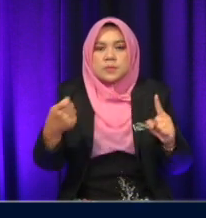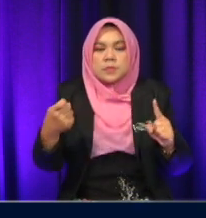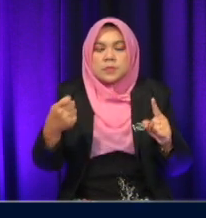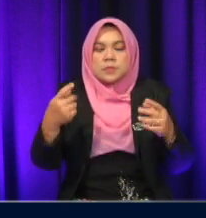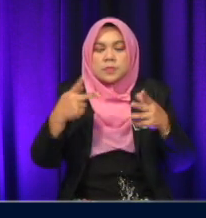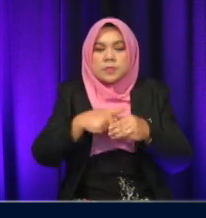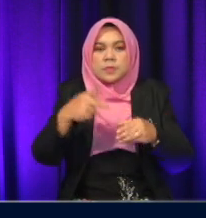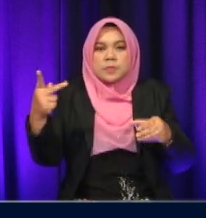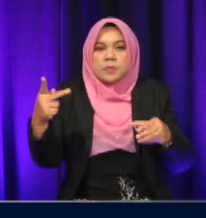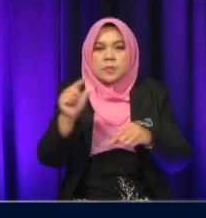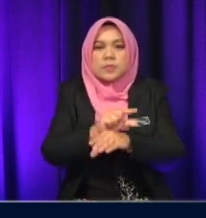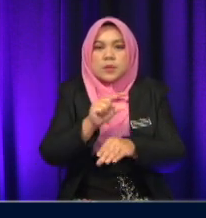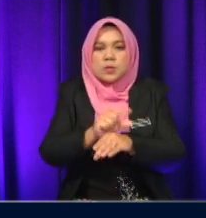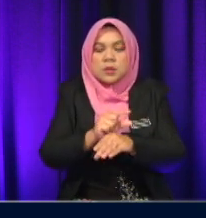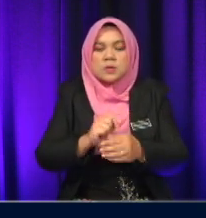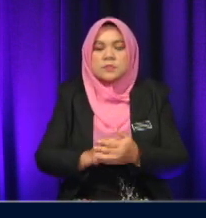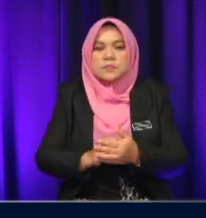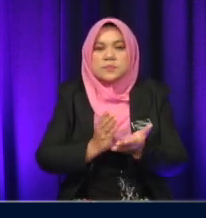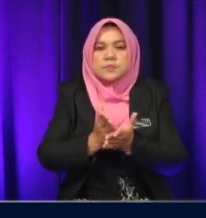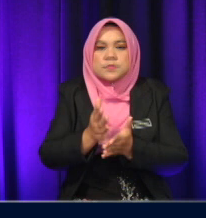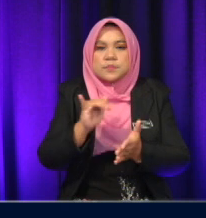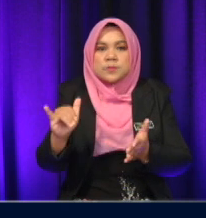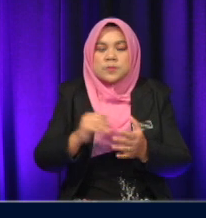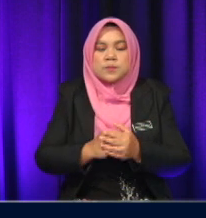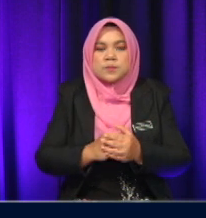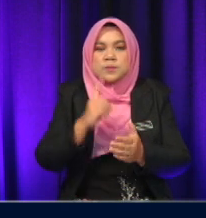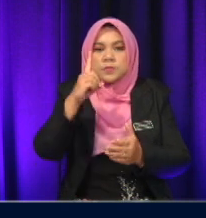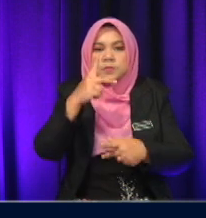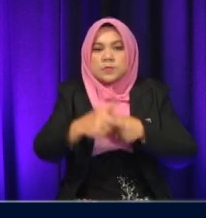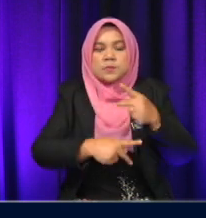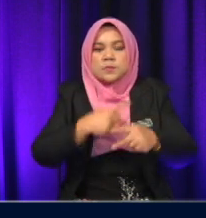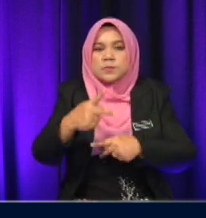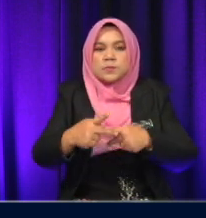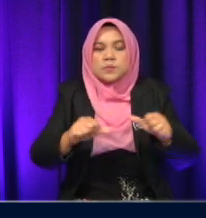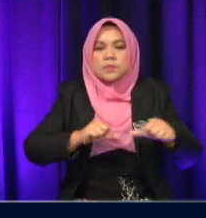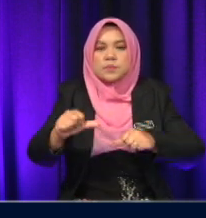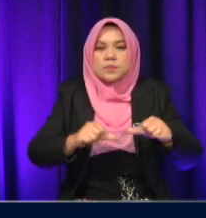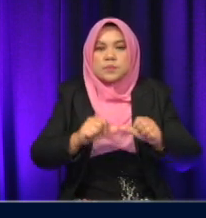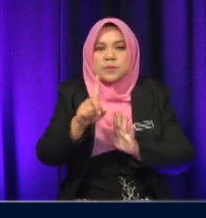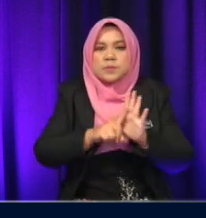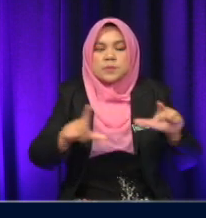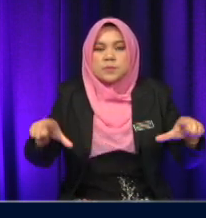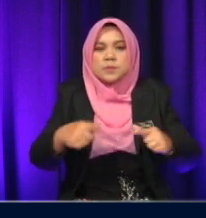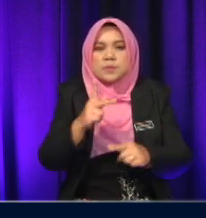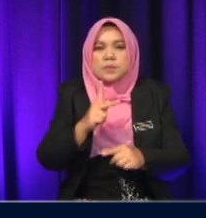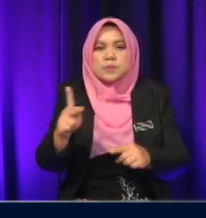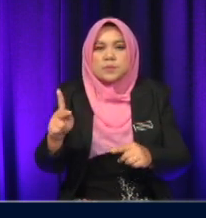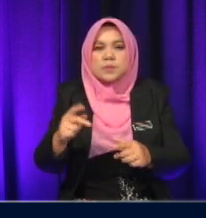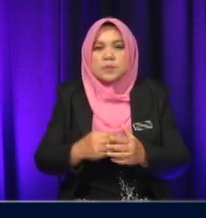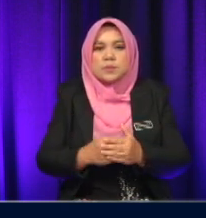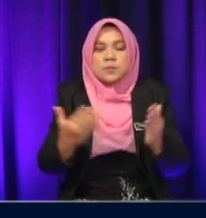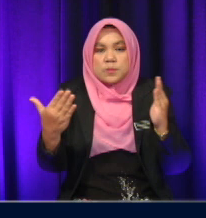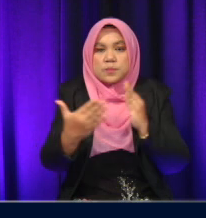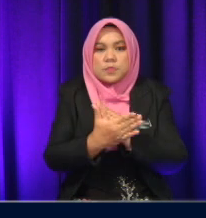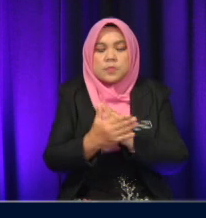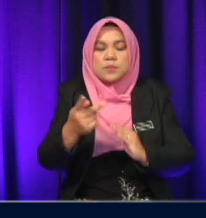pengeluar kepada pengguna. Okey, seterusnya, pemasaran ini juga satu proses atau aktiviti yang dilakukan oleh